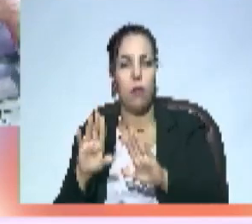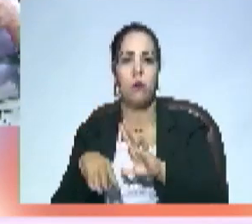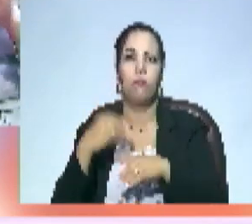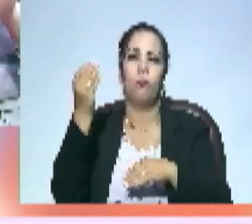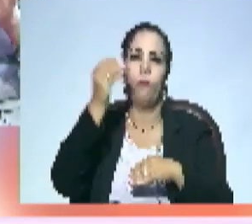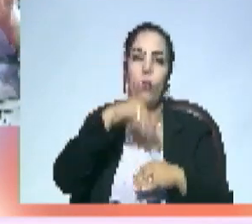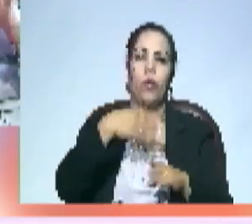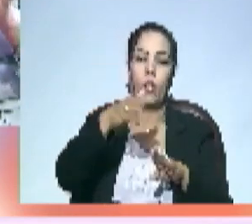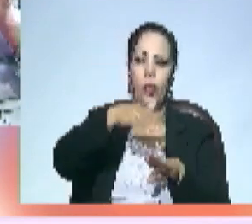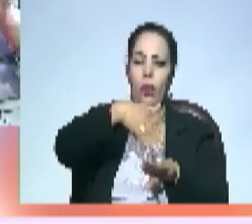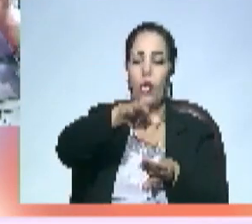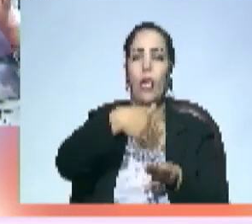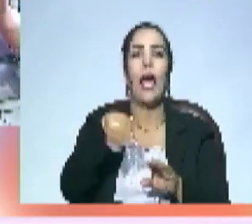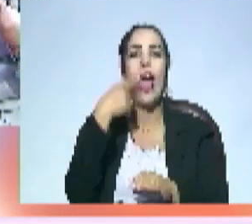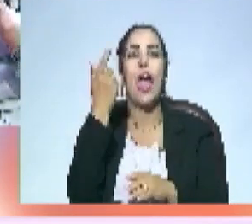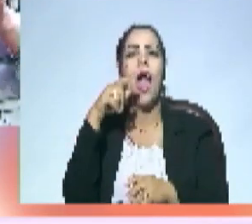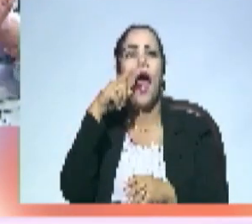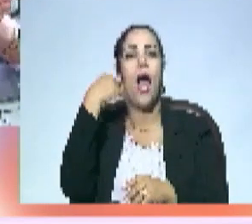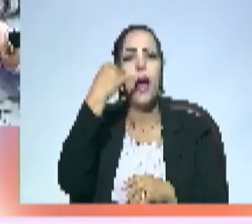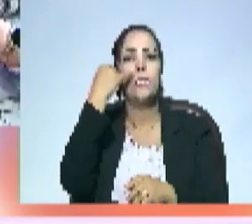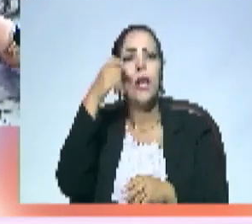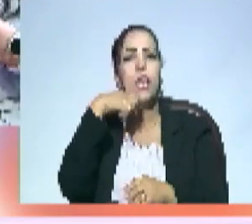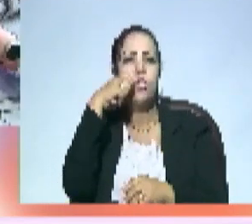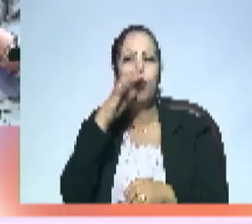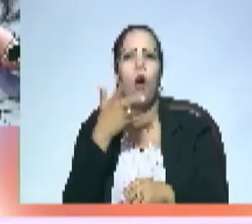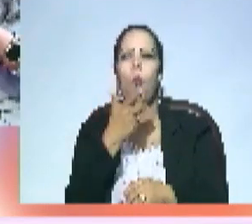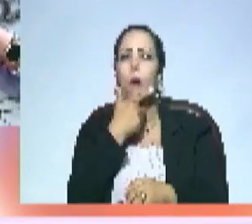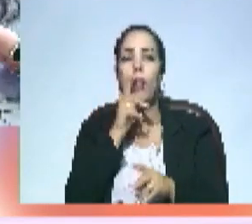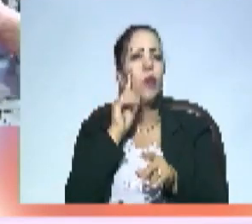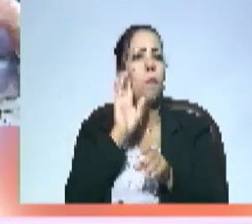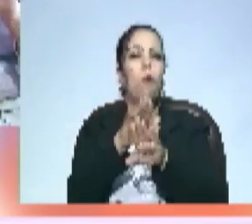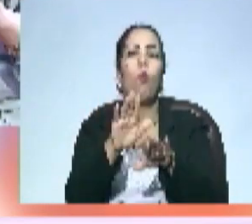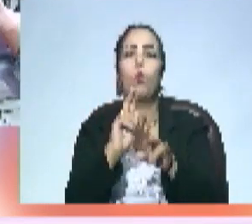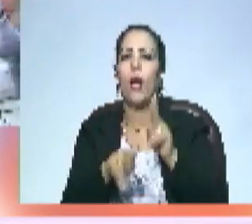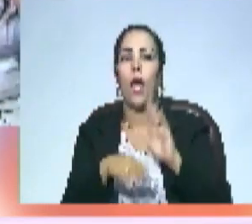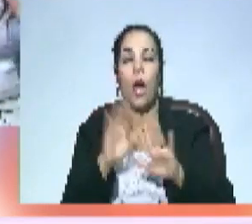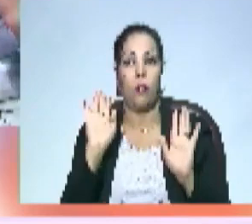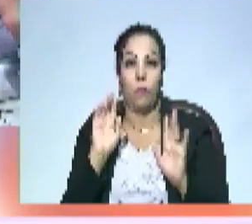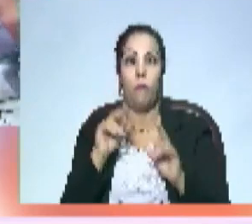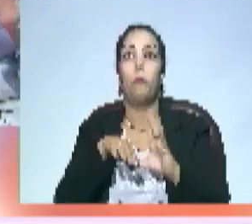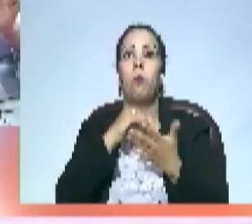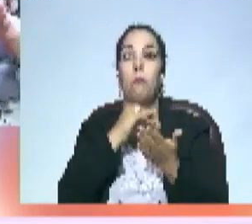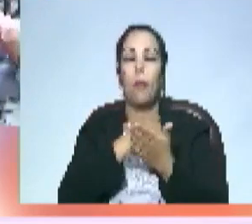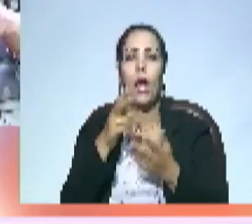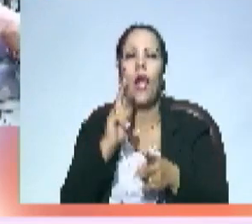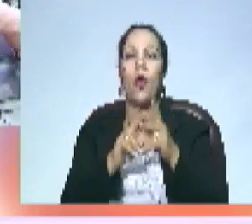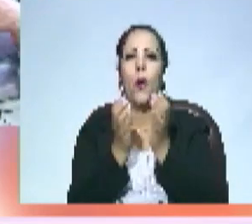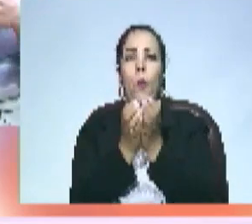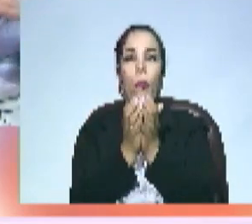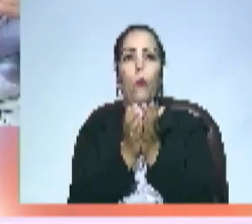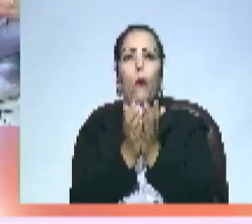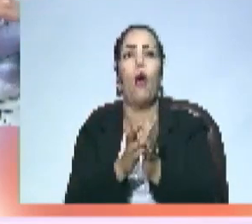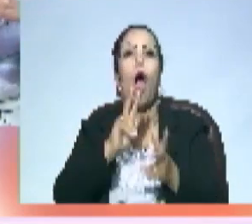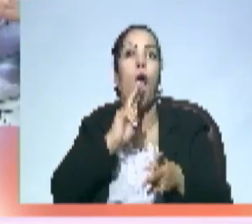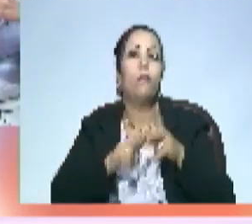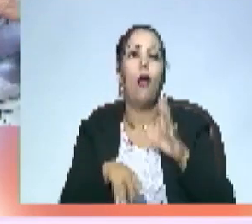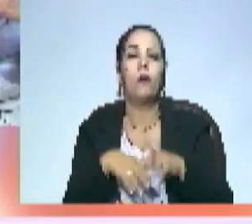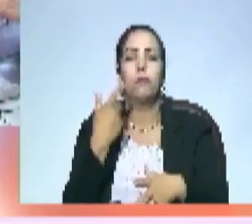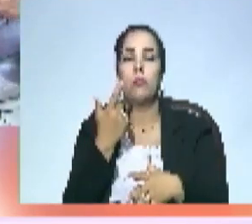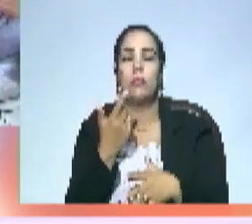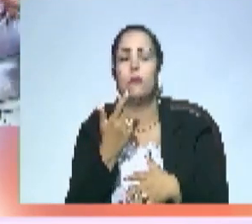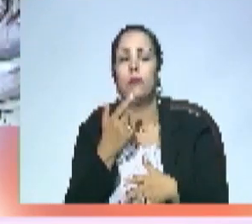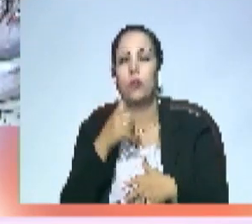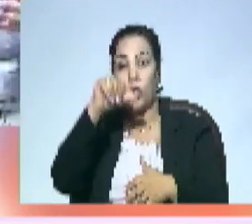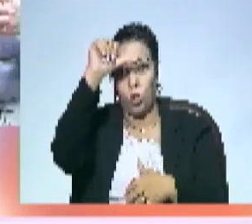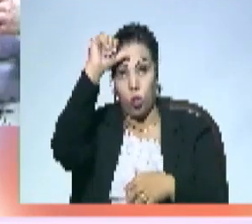ابيض ا او عسل اسود زي ما قالنا موجود واي نوع من المكسرات اي نوع من